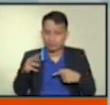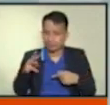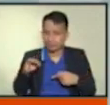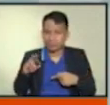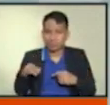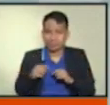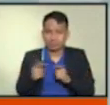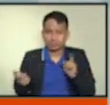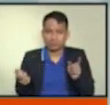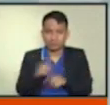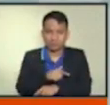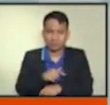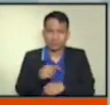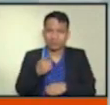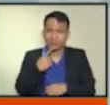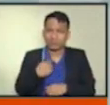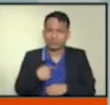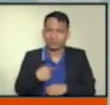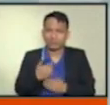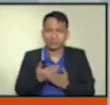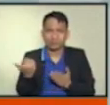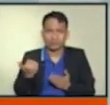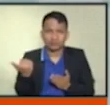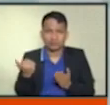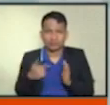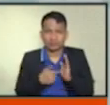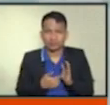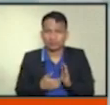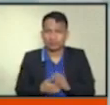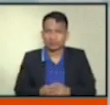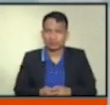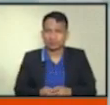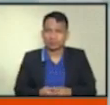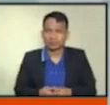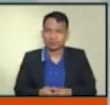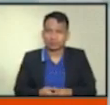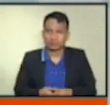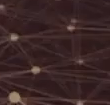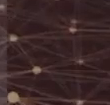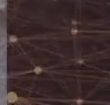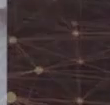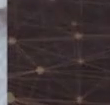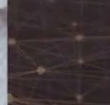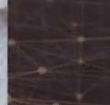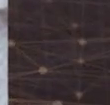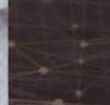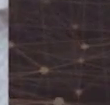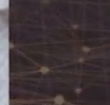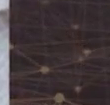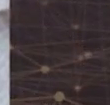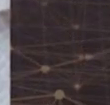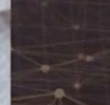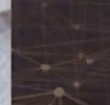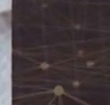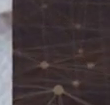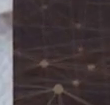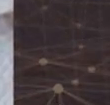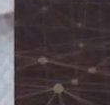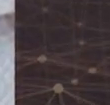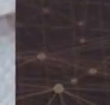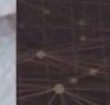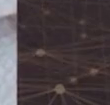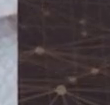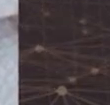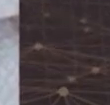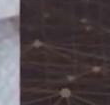na baka mabalikan ka pa. So, oo, bukod dyan, meron ka pa ba ibang ebidensya? Meron to po, sir. Itong mga nagbi-video call sila, sir. Yan pwede. Yan,